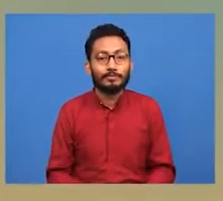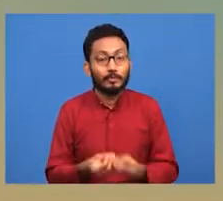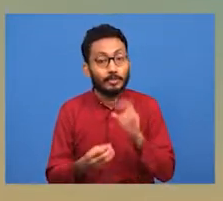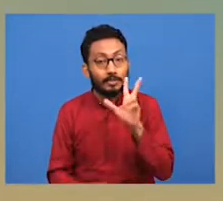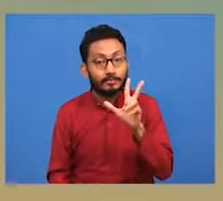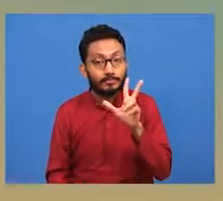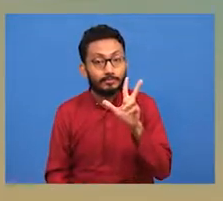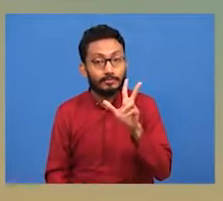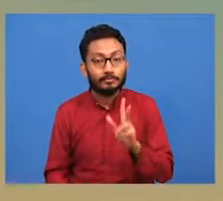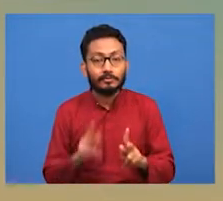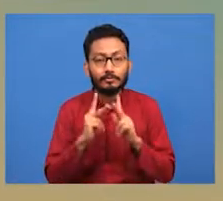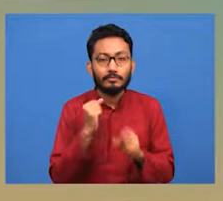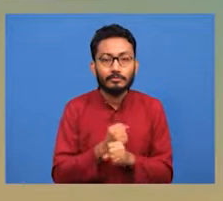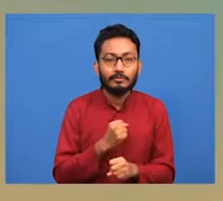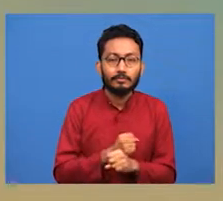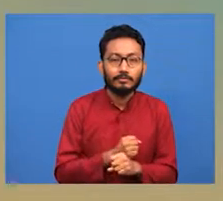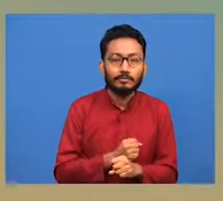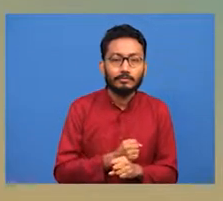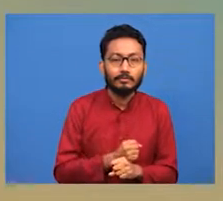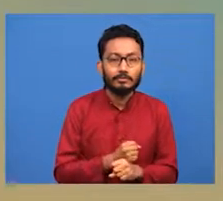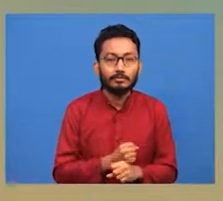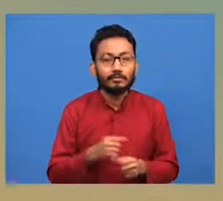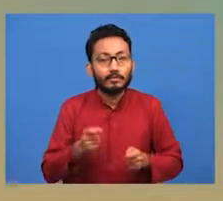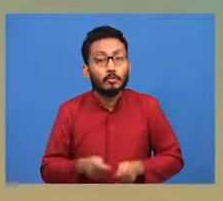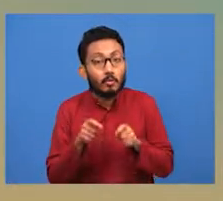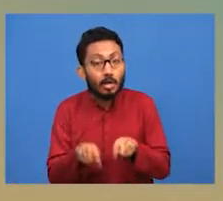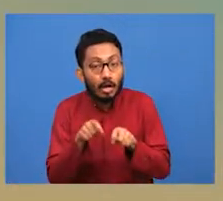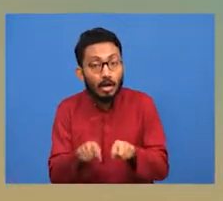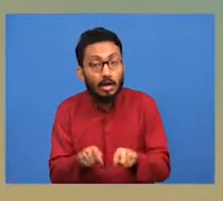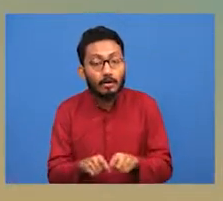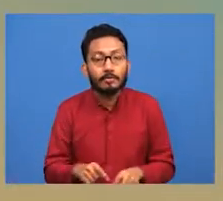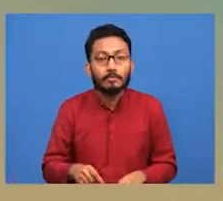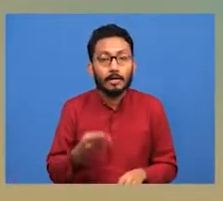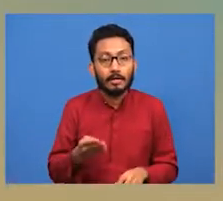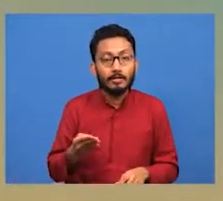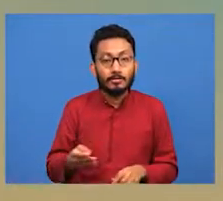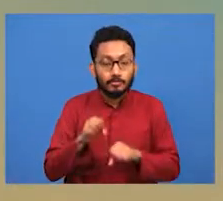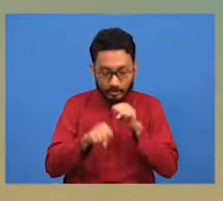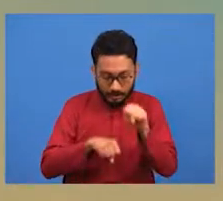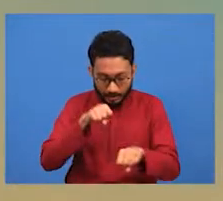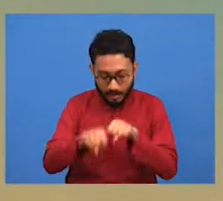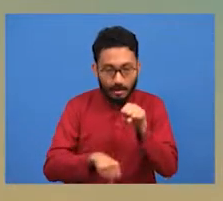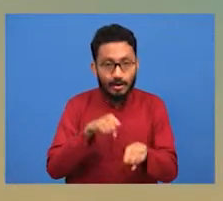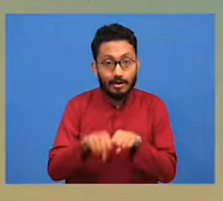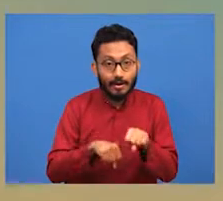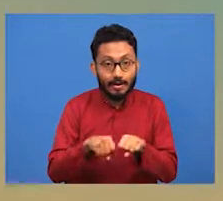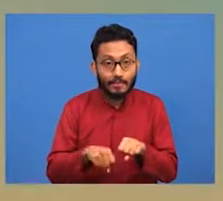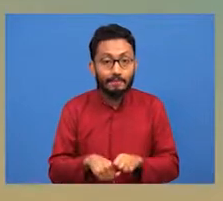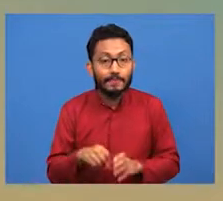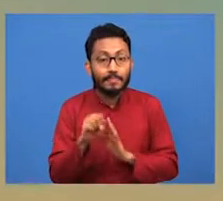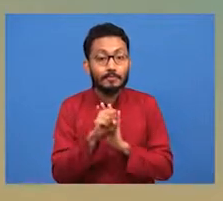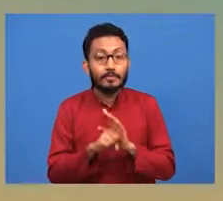Ketiga, kata kerja menunggang. Objek basikal.